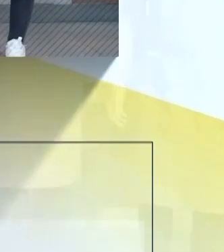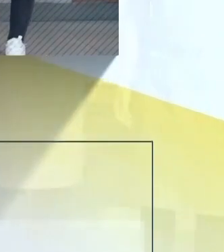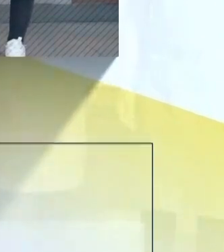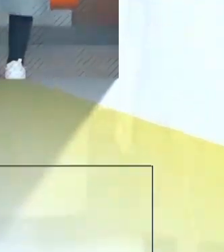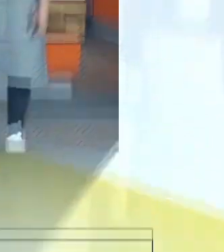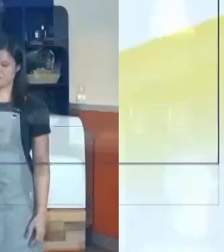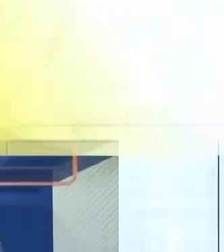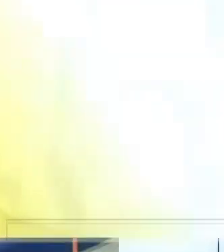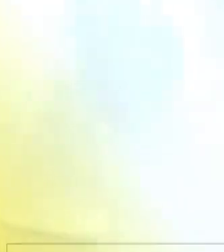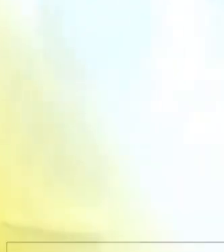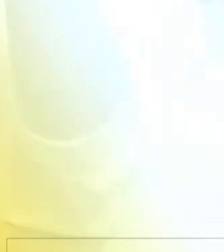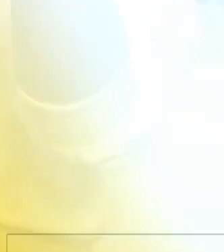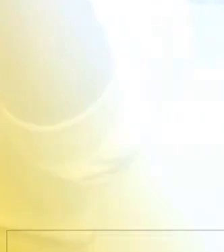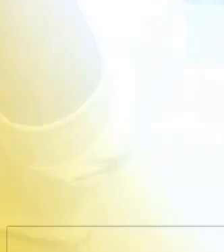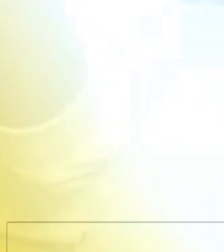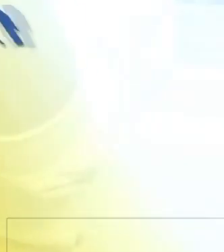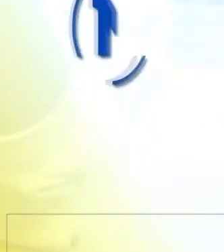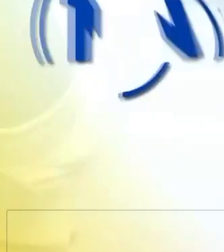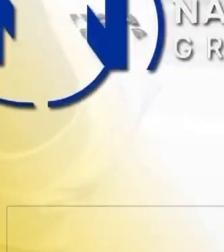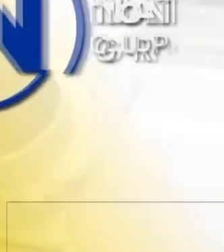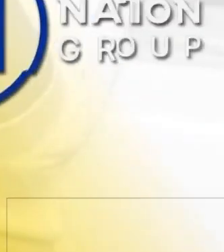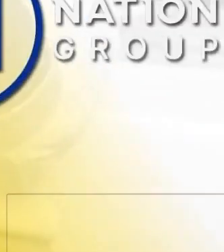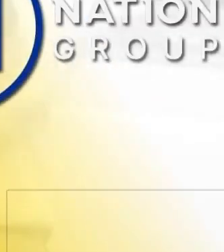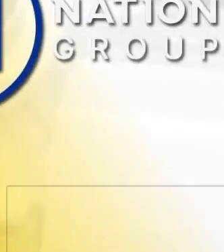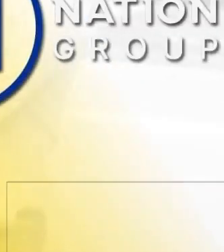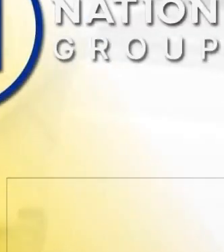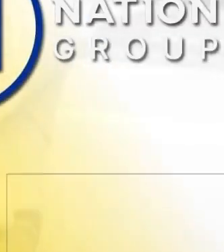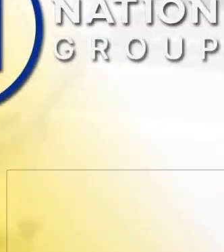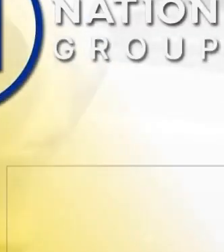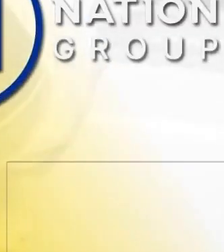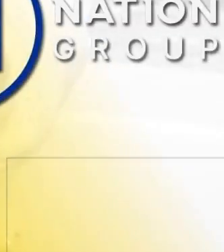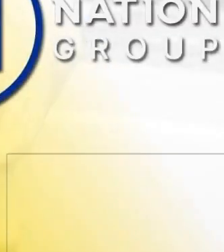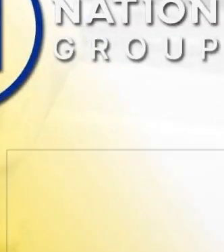ตัวอักษรผลิตรายการโลโก้บริษัทรุ่งนวินจำกัดและโลโก้เนชั่นกรุ๊ป